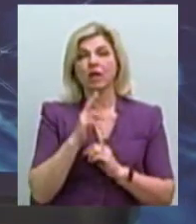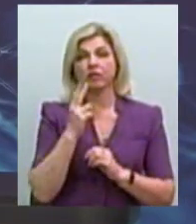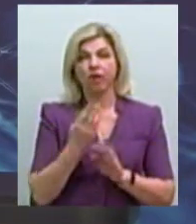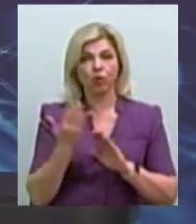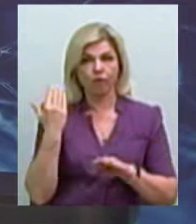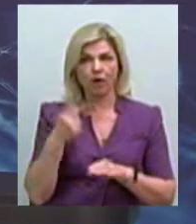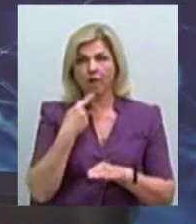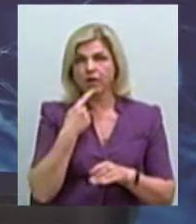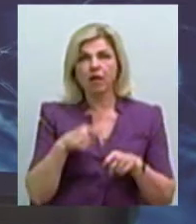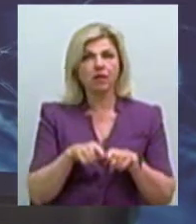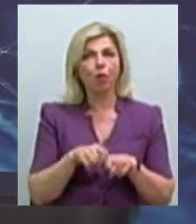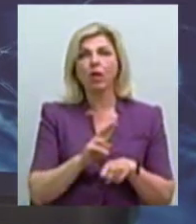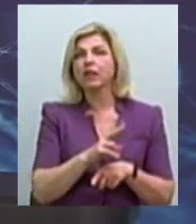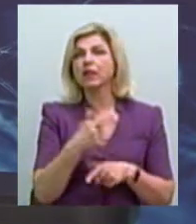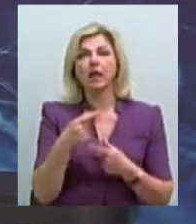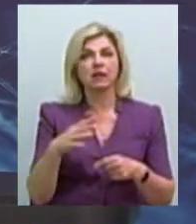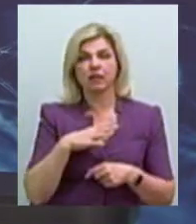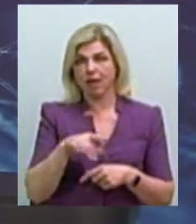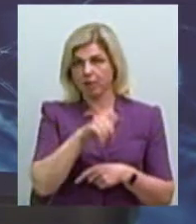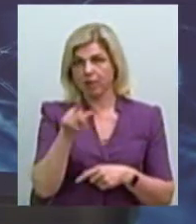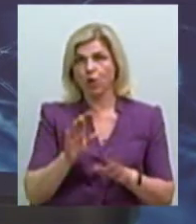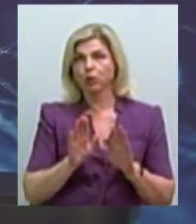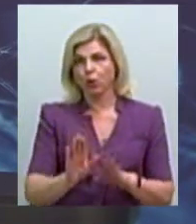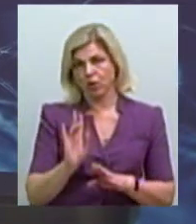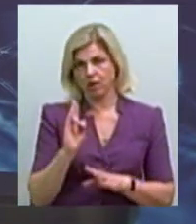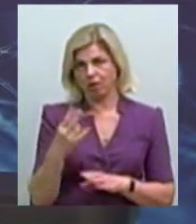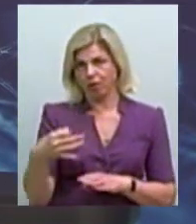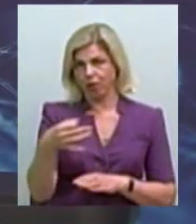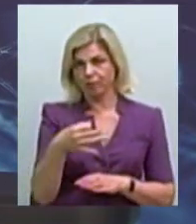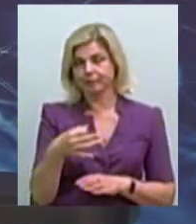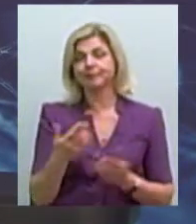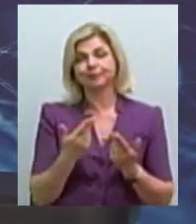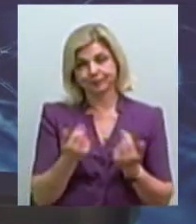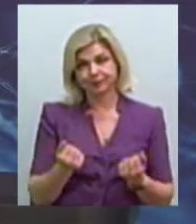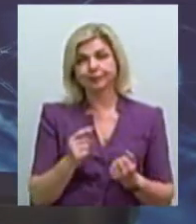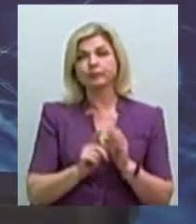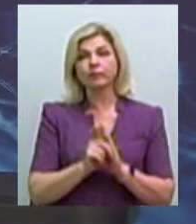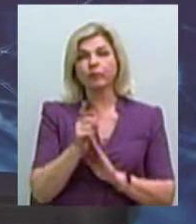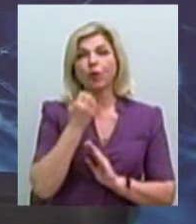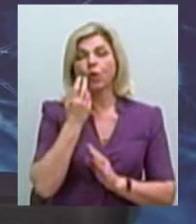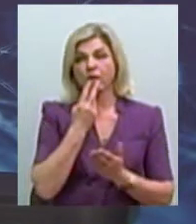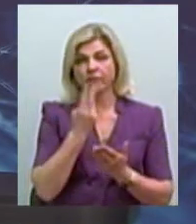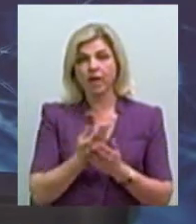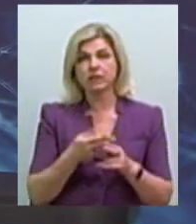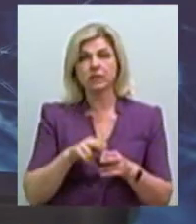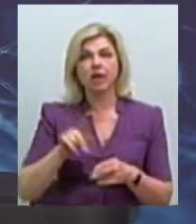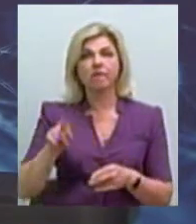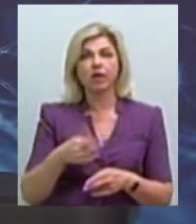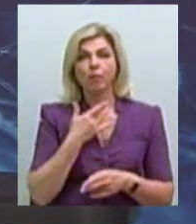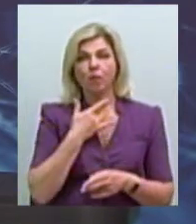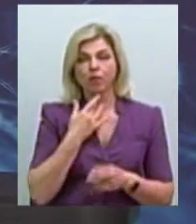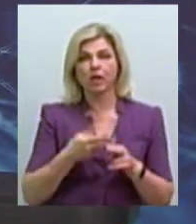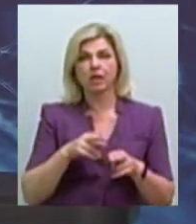не було ніде, це лише Миколаївщина. Скажу так, що, на мою думку, з одною, ми спочатку, коли побачили цю вимогу, ми думали, що це